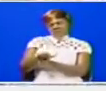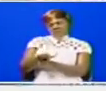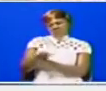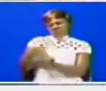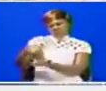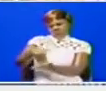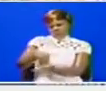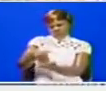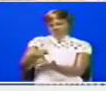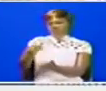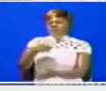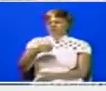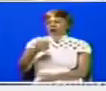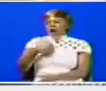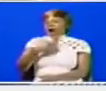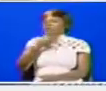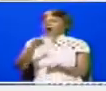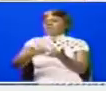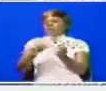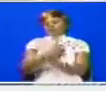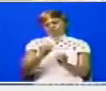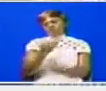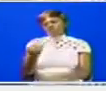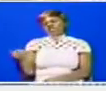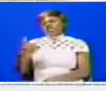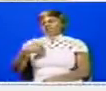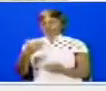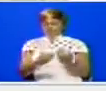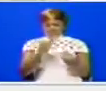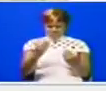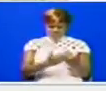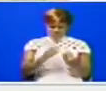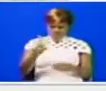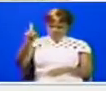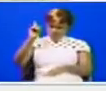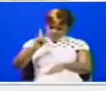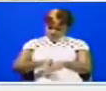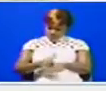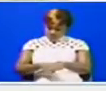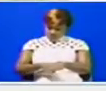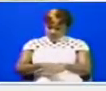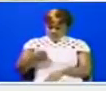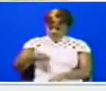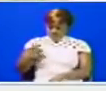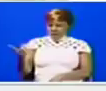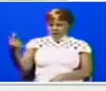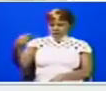that most of them are widows. They have children to take care of. Kuna wakati wengine kama mama anakuja,